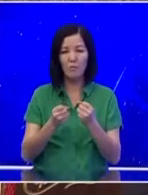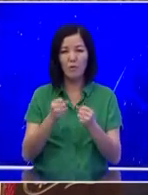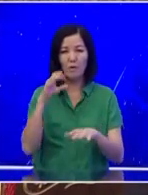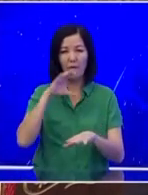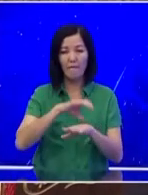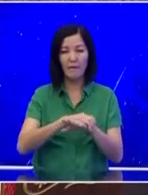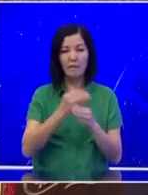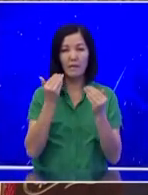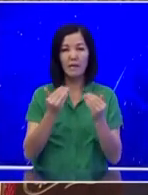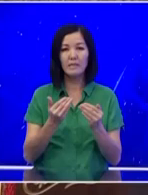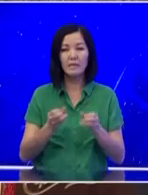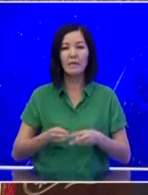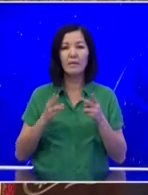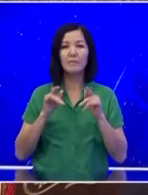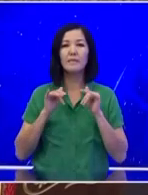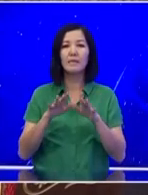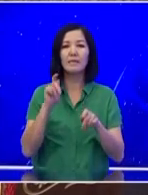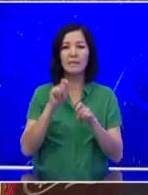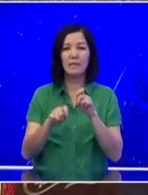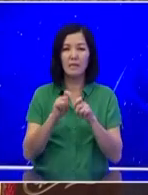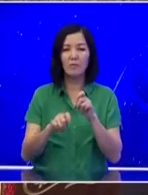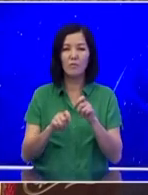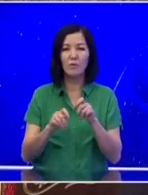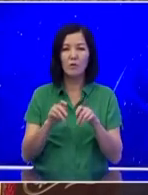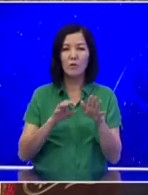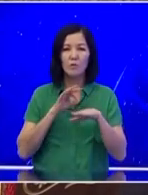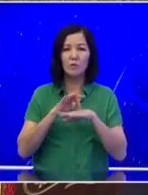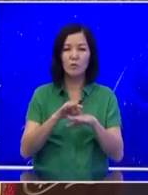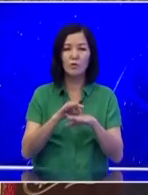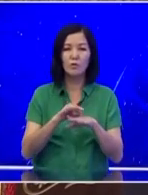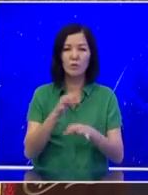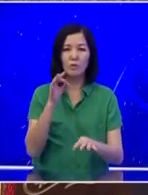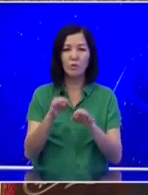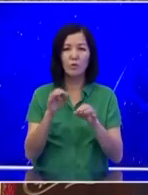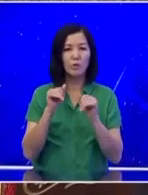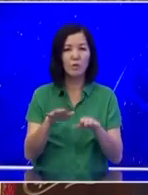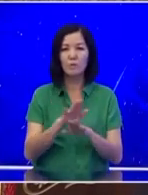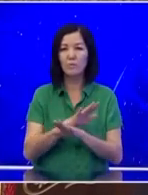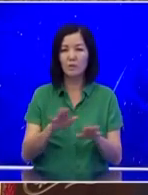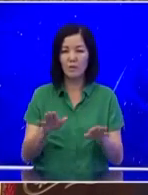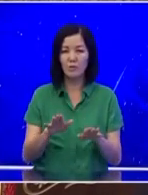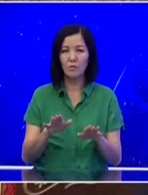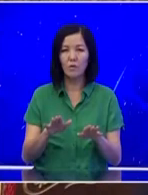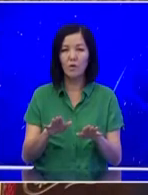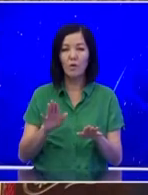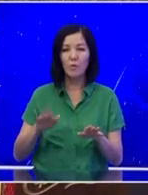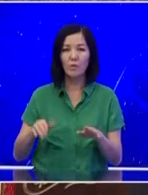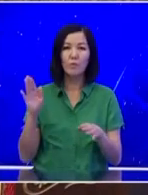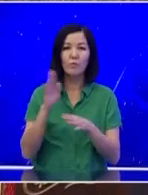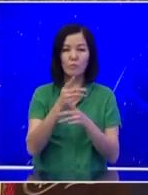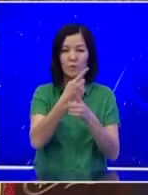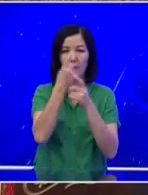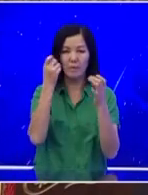саналады. Қазіргі кезде қылмыстық сәлі тергеп тексерілуде, яғни әлі соттың шешімі шықпаған. Соттың шешімі шыққаннан кейін біз қосымша ақпаратты